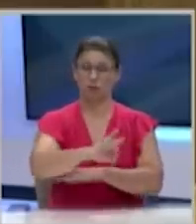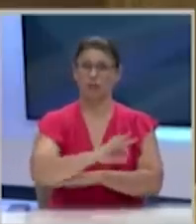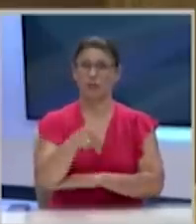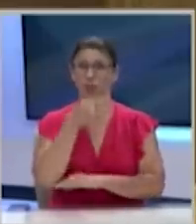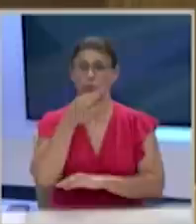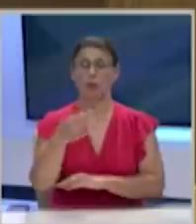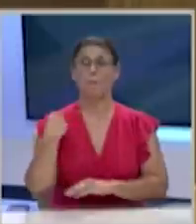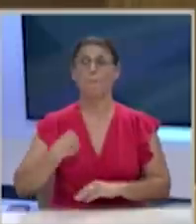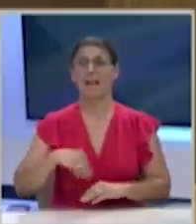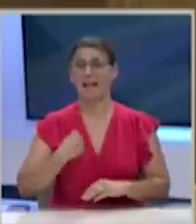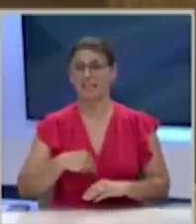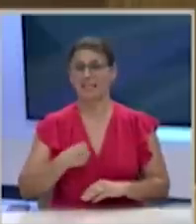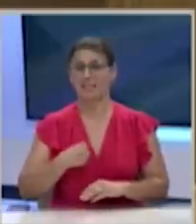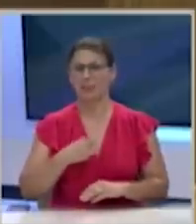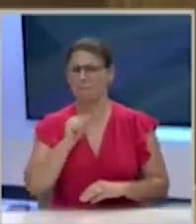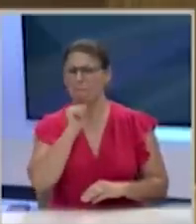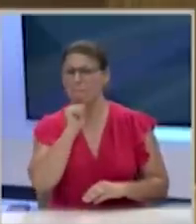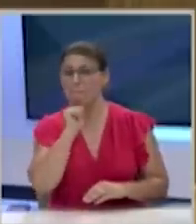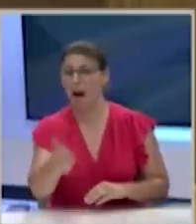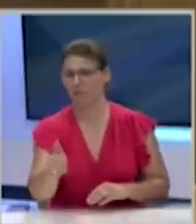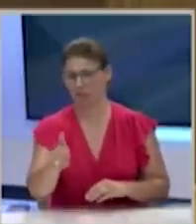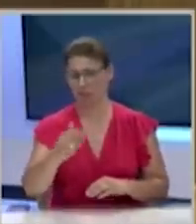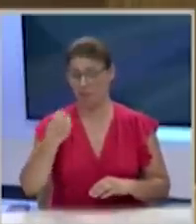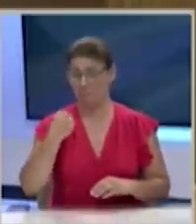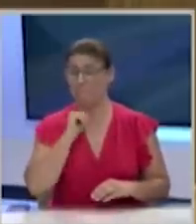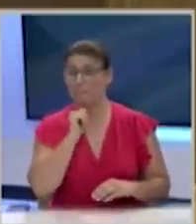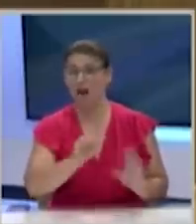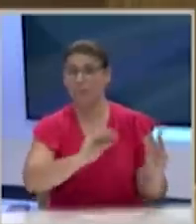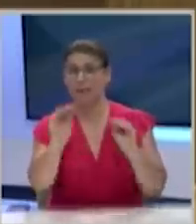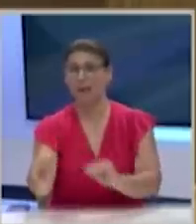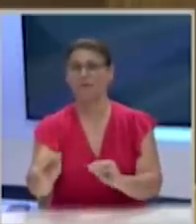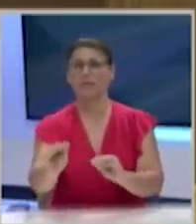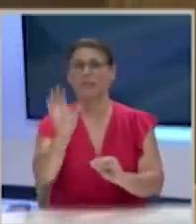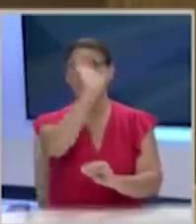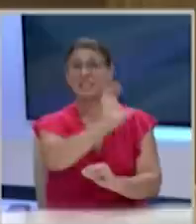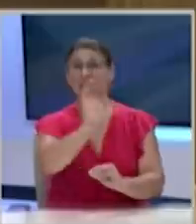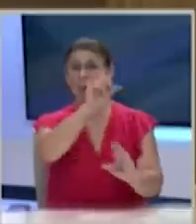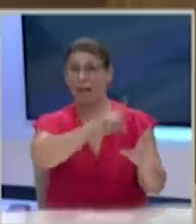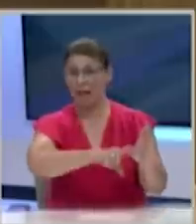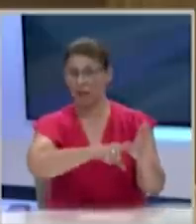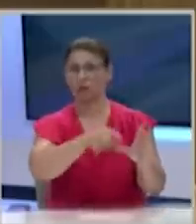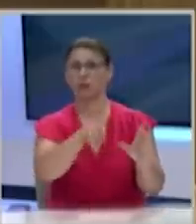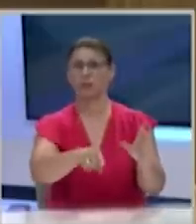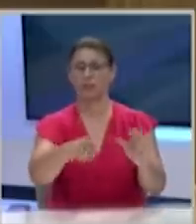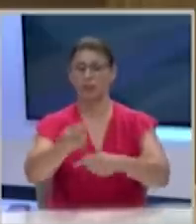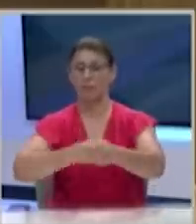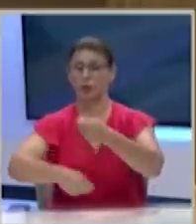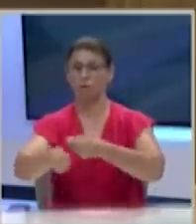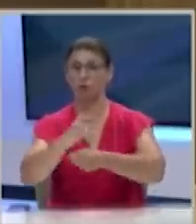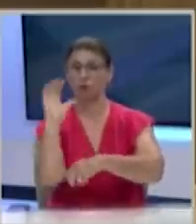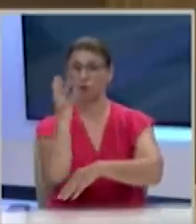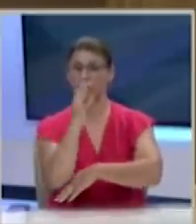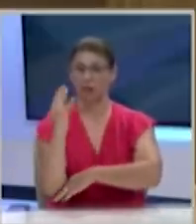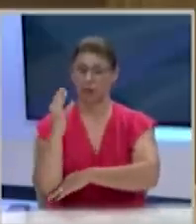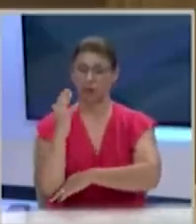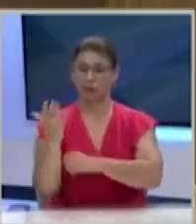λεγόμενης πράσινης, κατάμαυρη είναι, μετάβασης της Ευρωπαϊκής Ένωσης και της εμπορευματοποίησης των δασών και